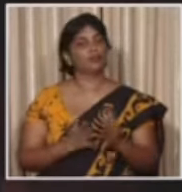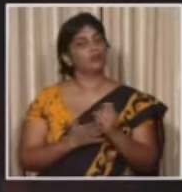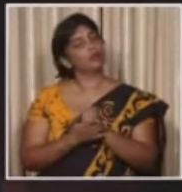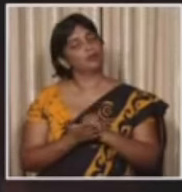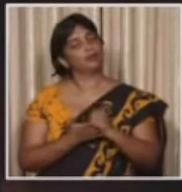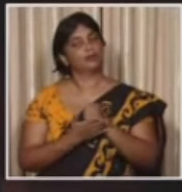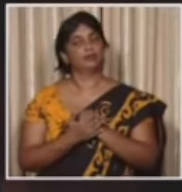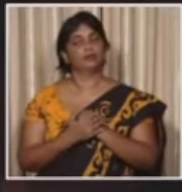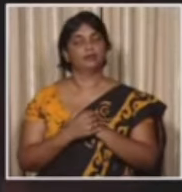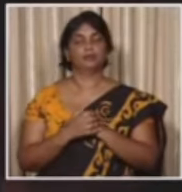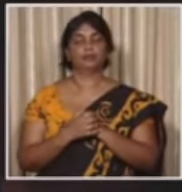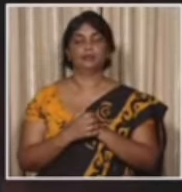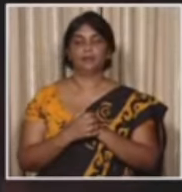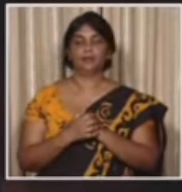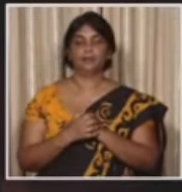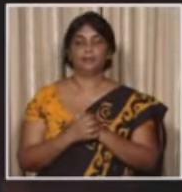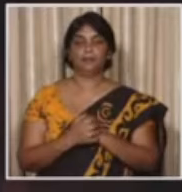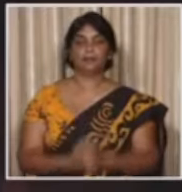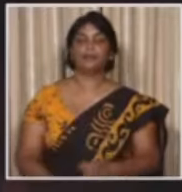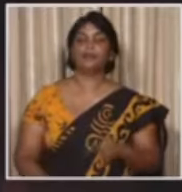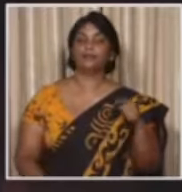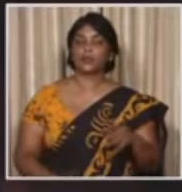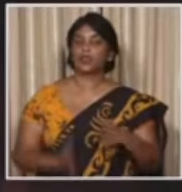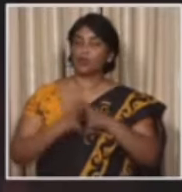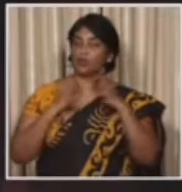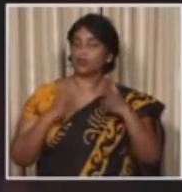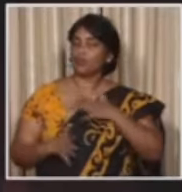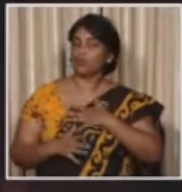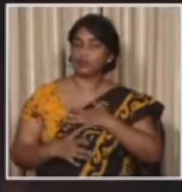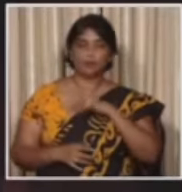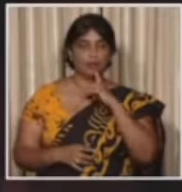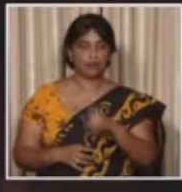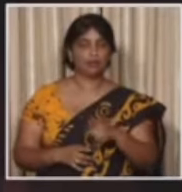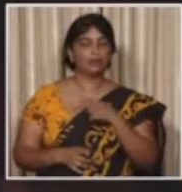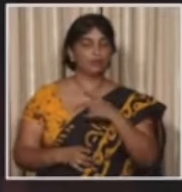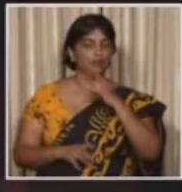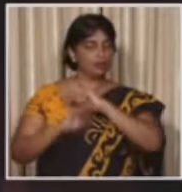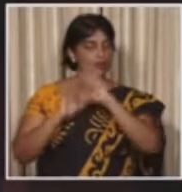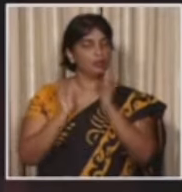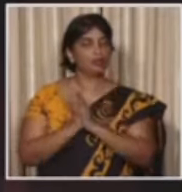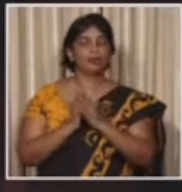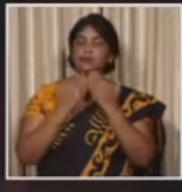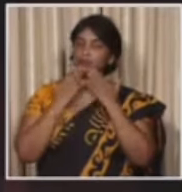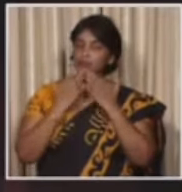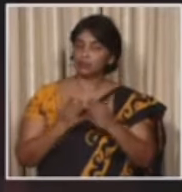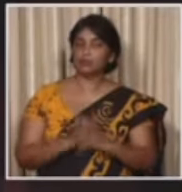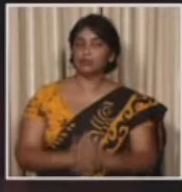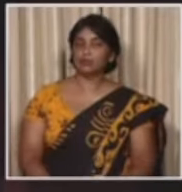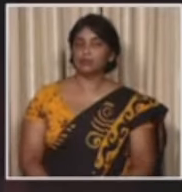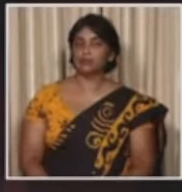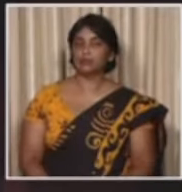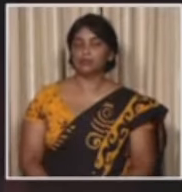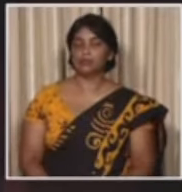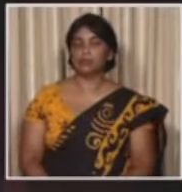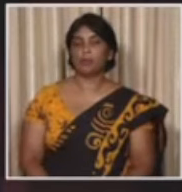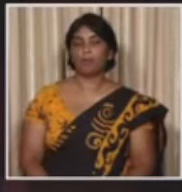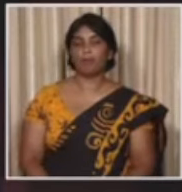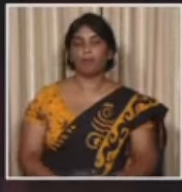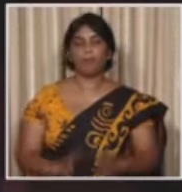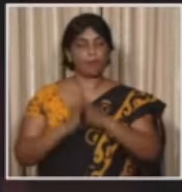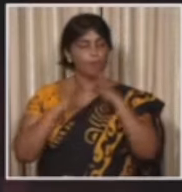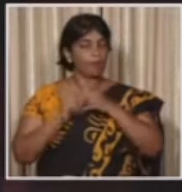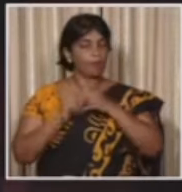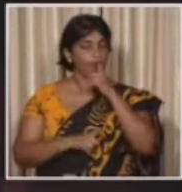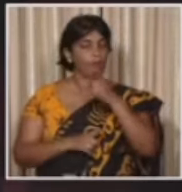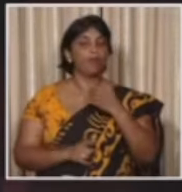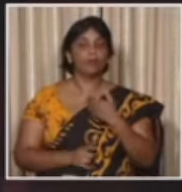දෙනා මේ වෙනුවෙන් ලොකු හඬක් නැගුවා. නිසා ඒ සියලු දෙනාටම ස්තුතිවන්ත වෙනවා. වැඩියෙන් කතා කරන මම